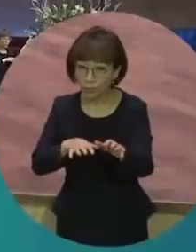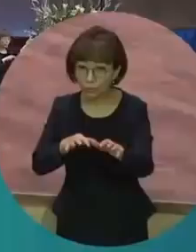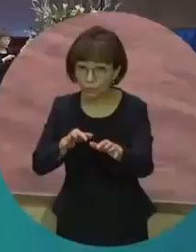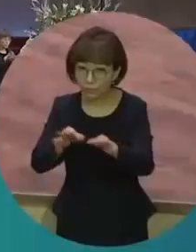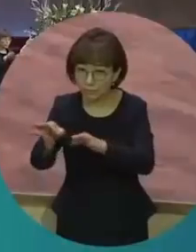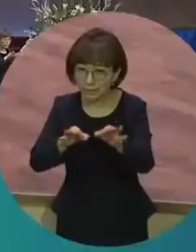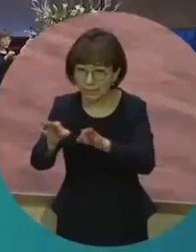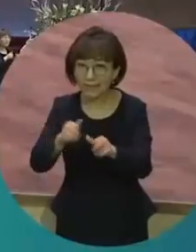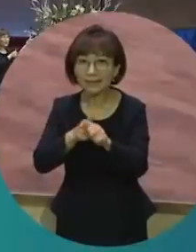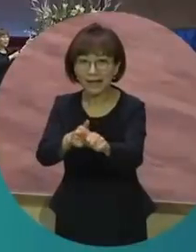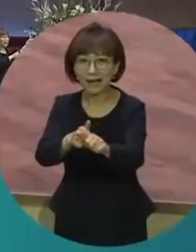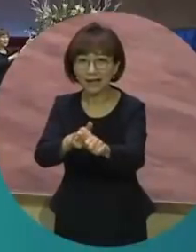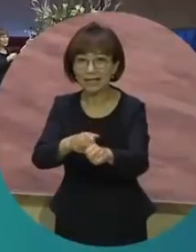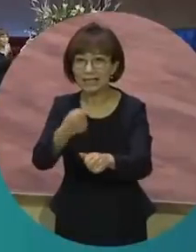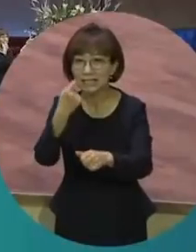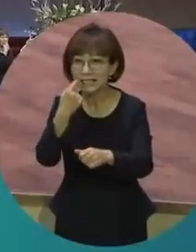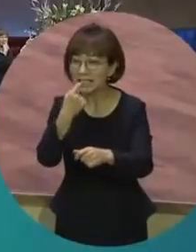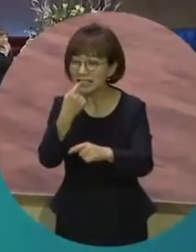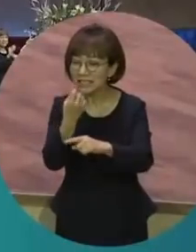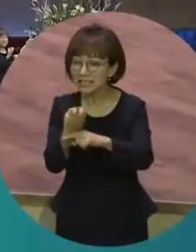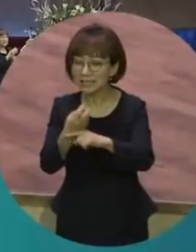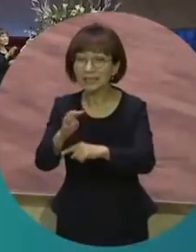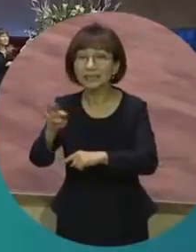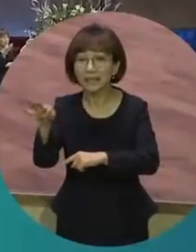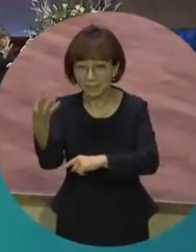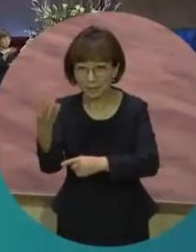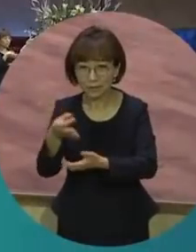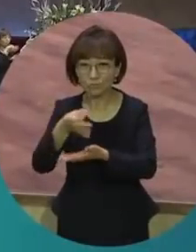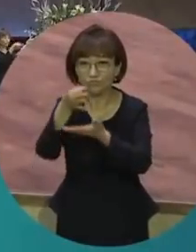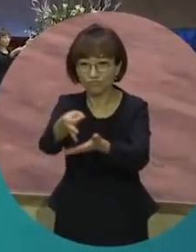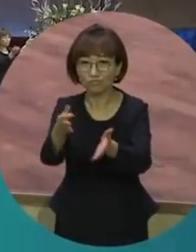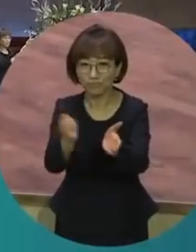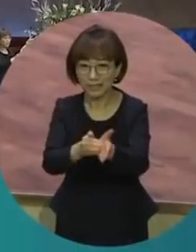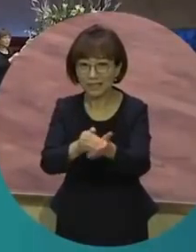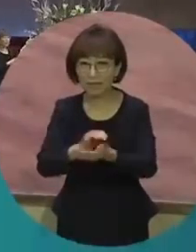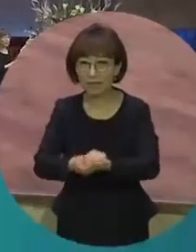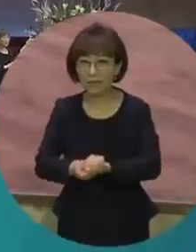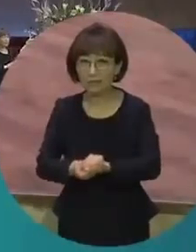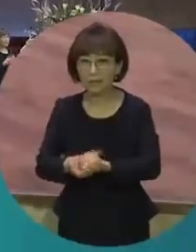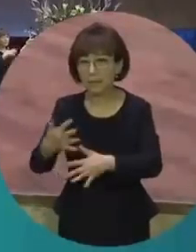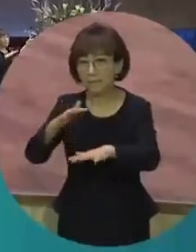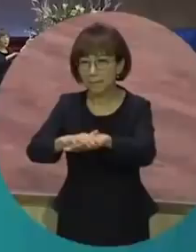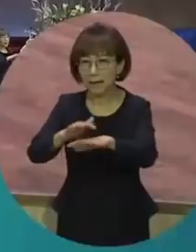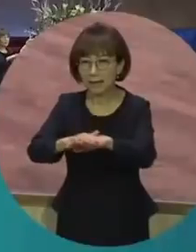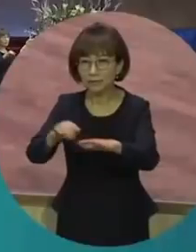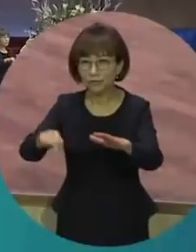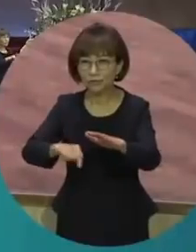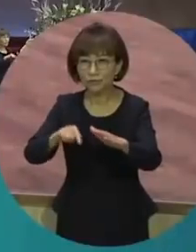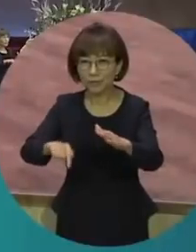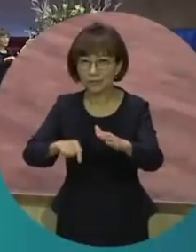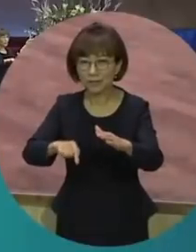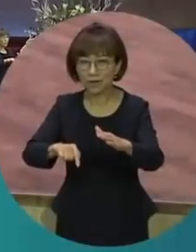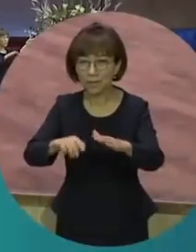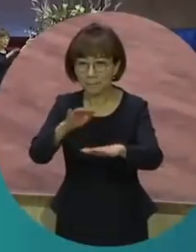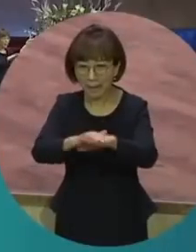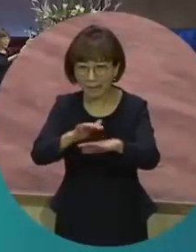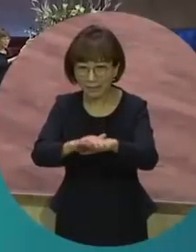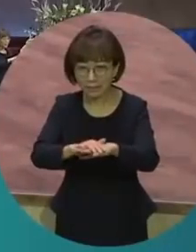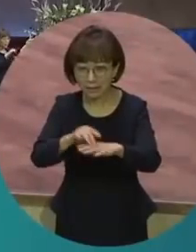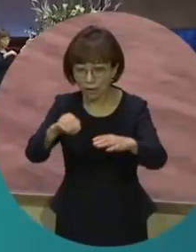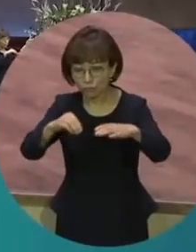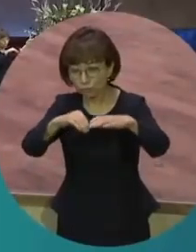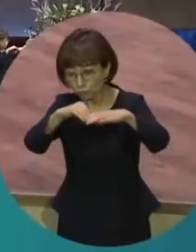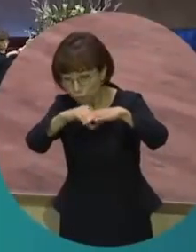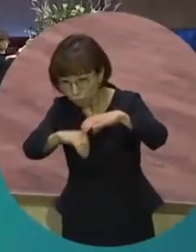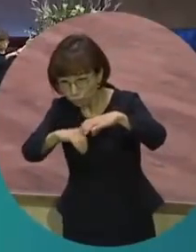400세겔를 달아 에브론에게 주었더니 마모리아 막벨라에 있는 에브론의 밭, 곧 그 밭과 거기에